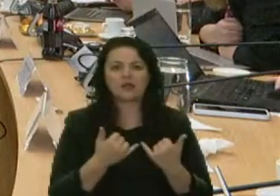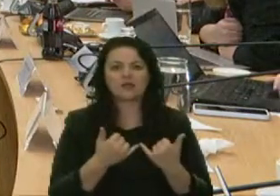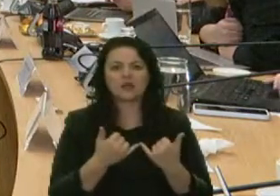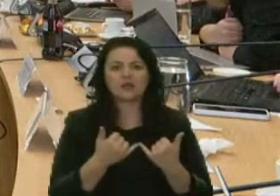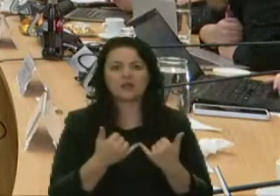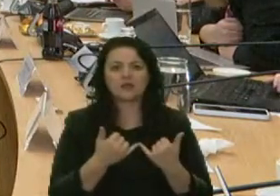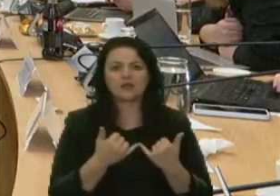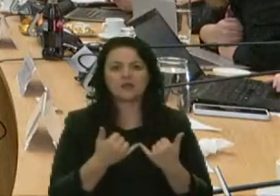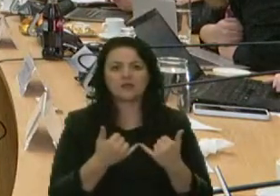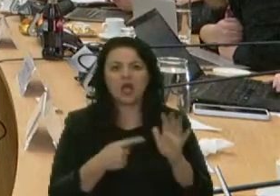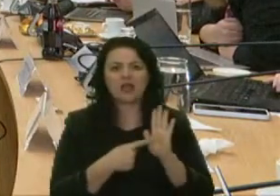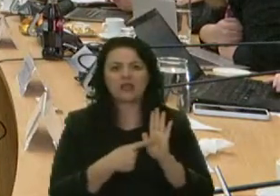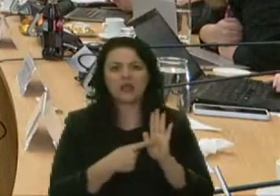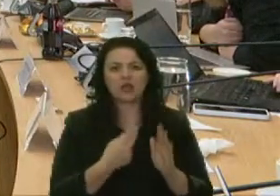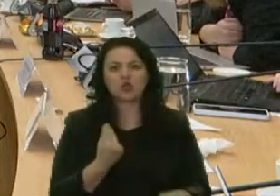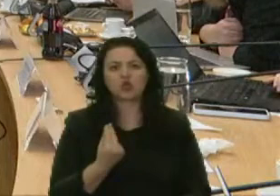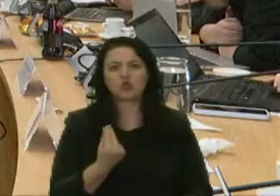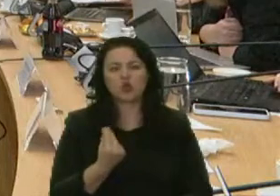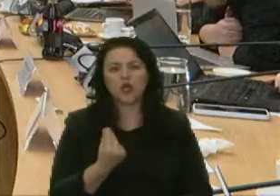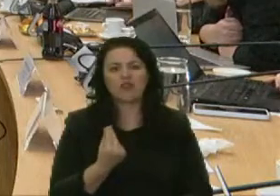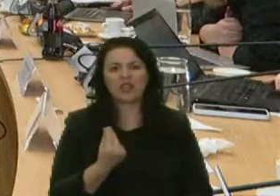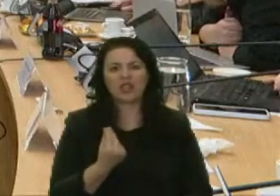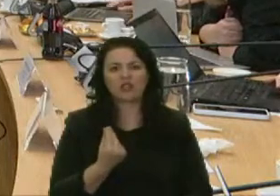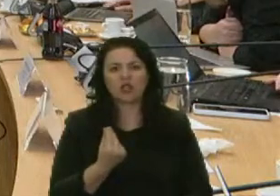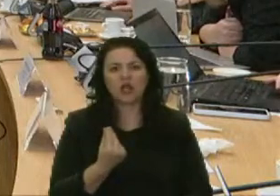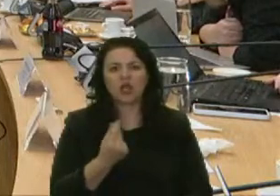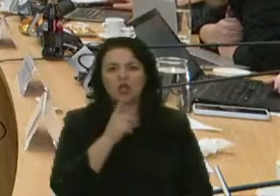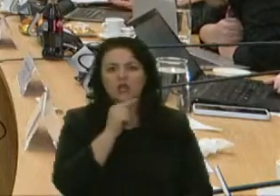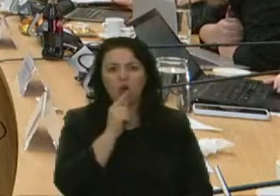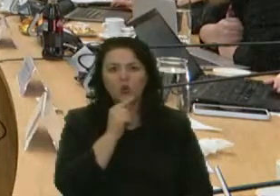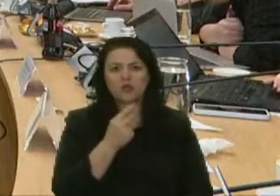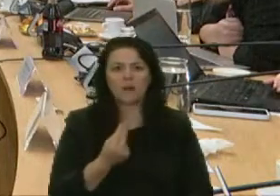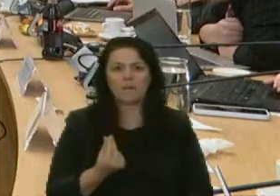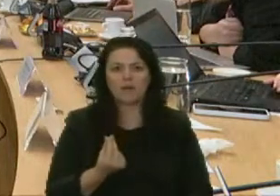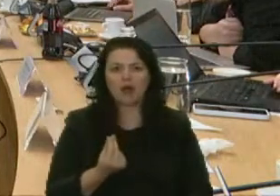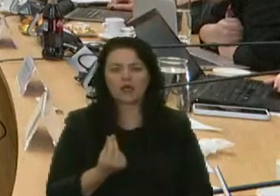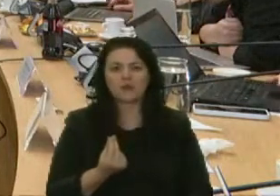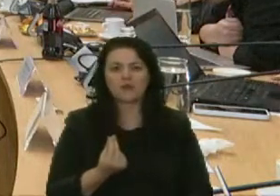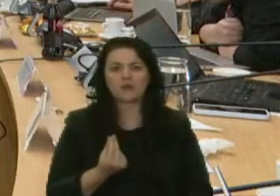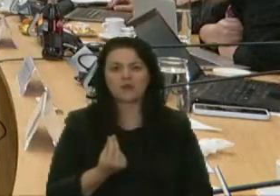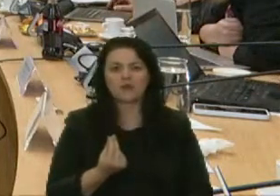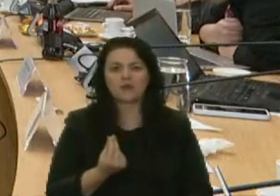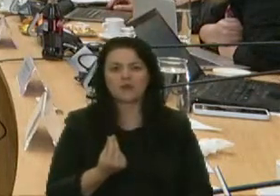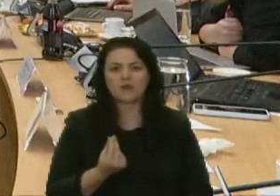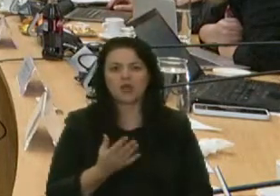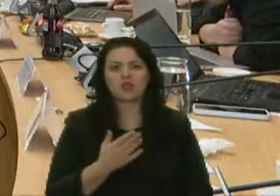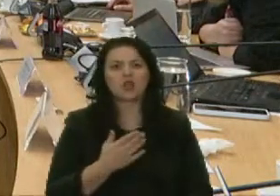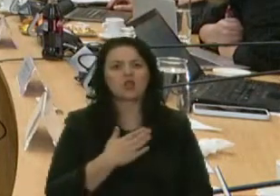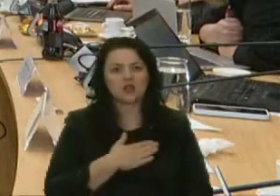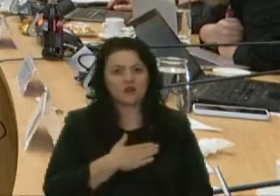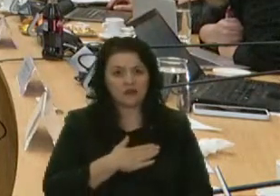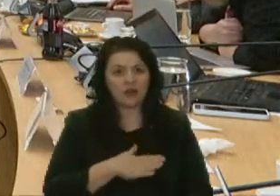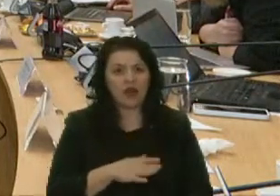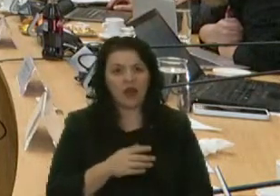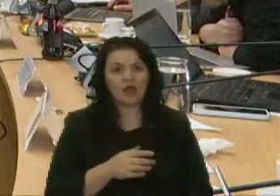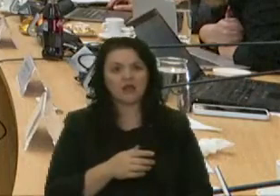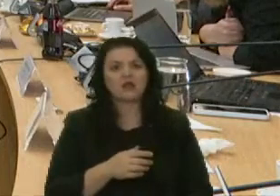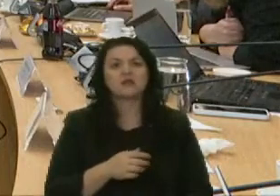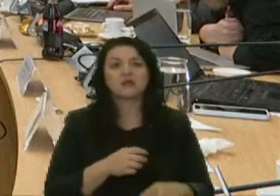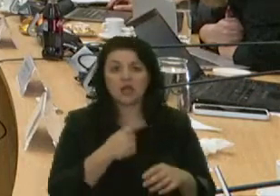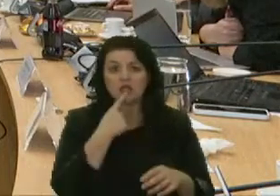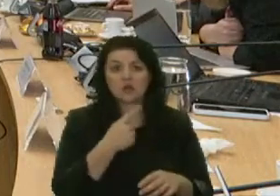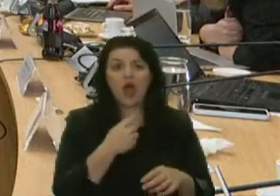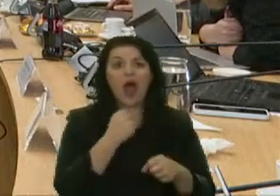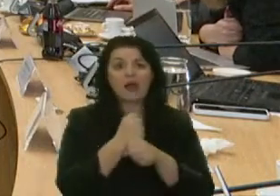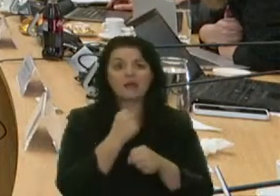astăzi indicăm și sursa financiară și de unde să luăm banii și aș vrea să apreciați lucrul acesta am muncit ca să